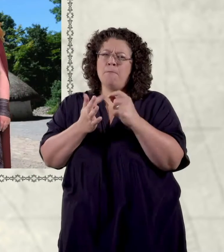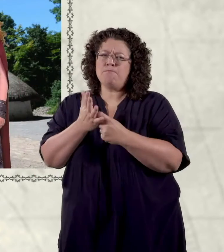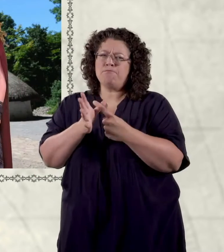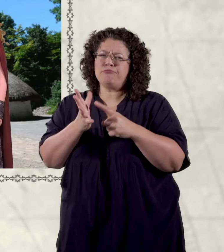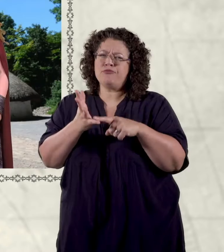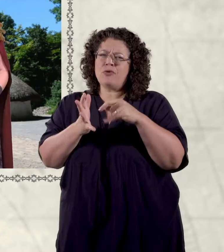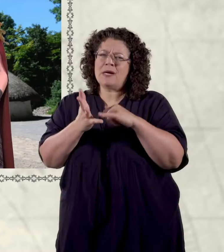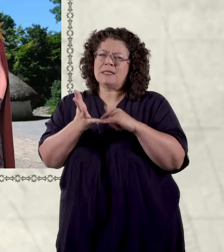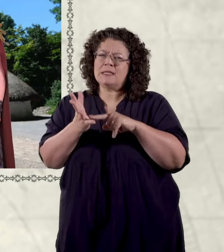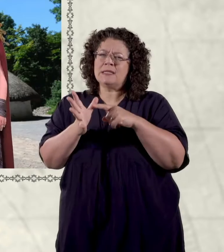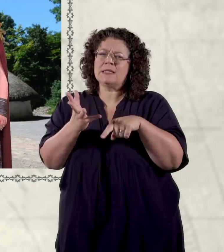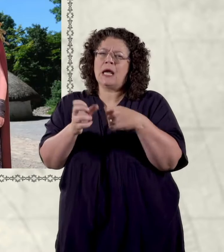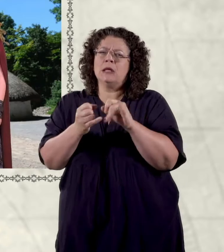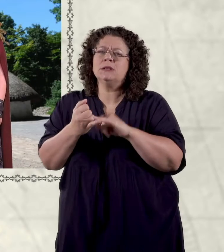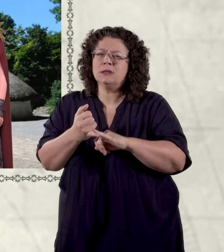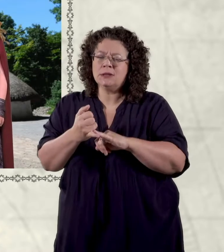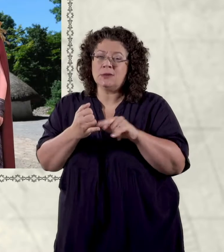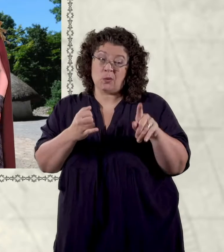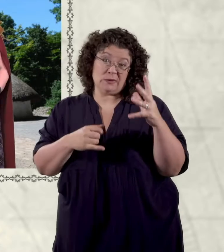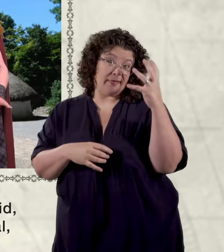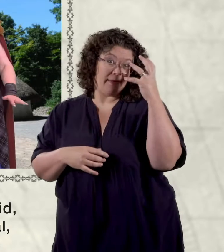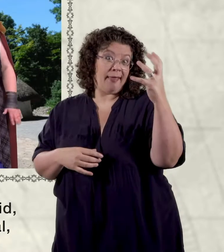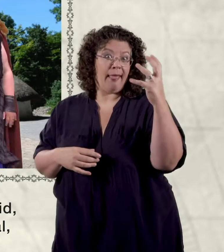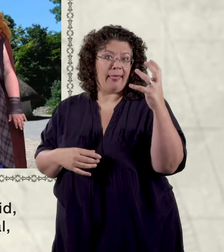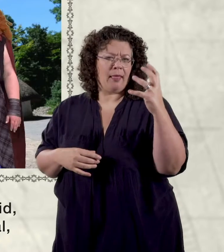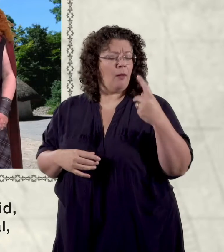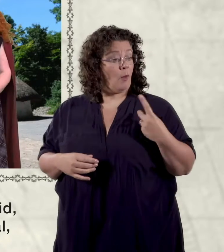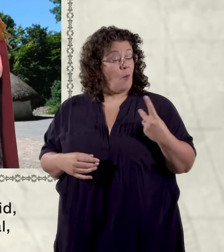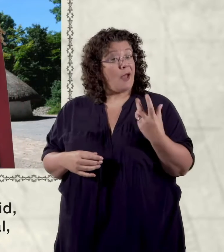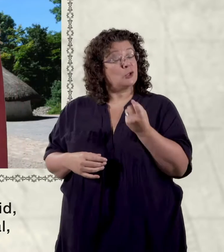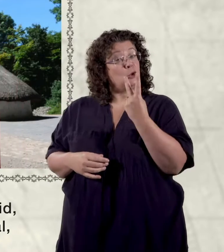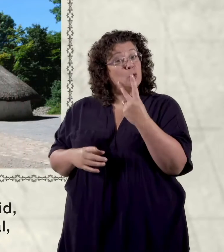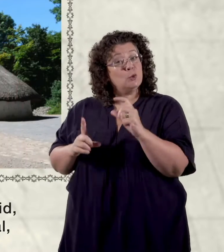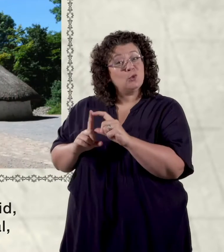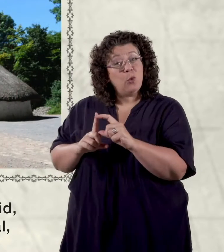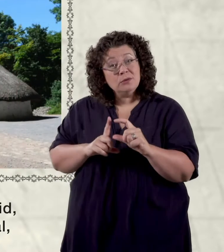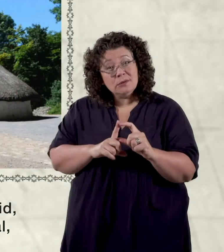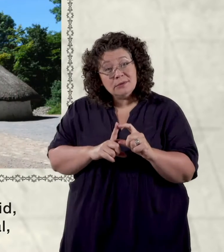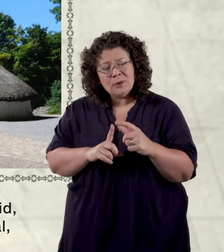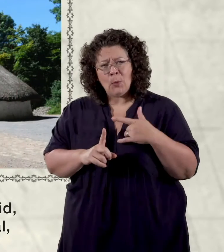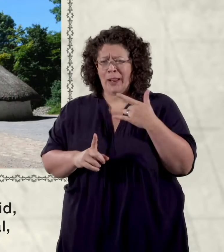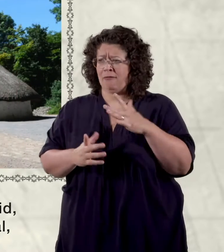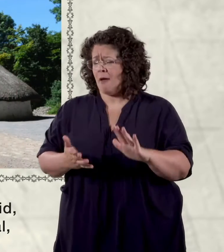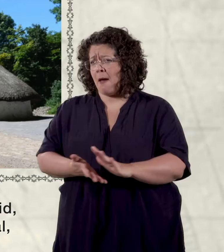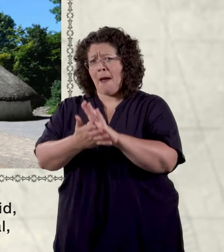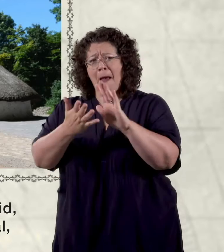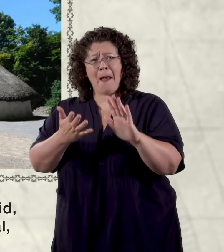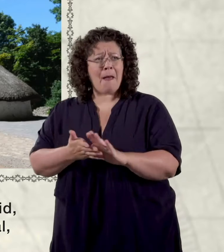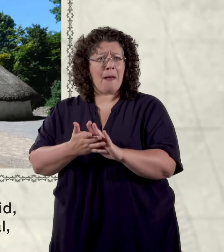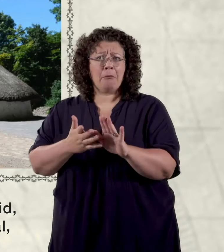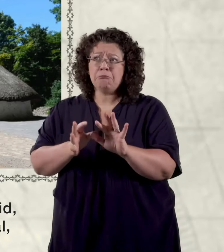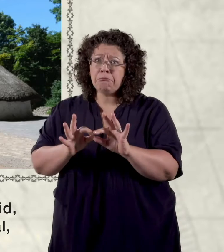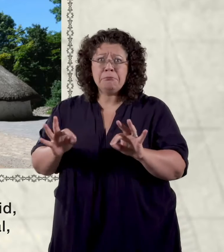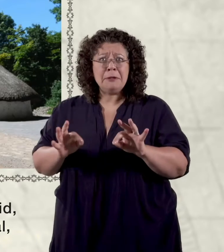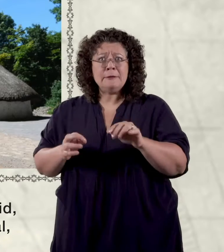yn heddychlon efo'n llwyth. Ond, bob hyn a hyn, oedd y